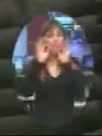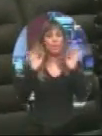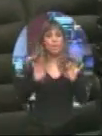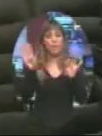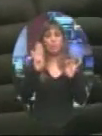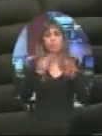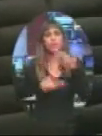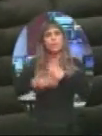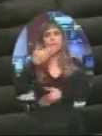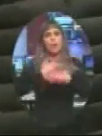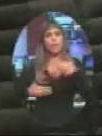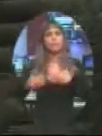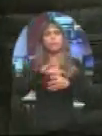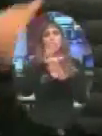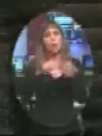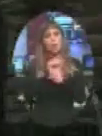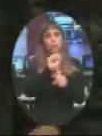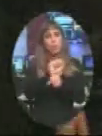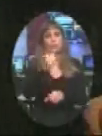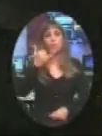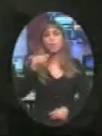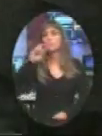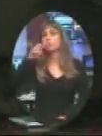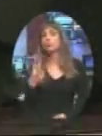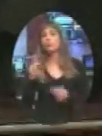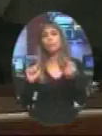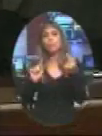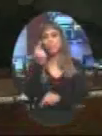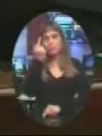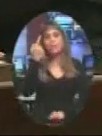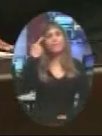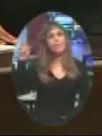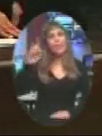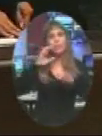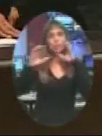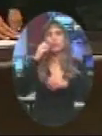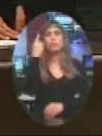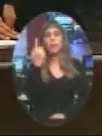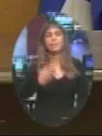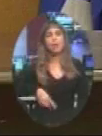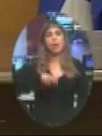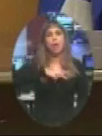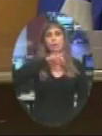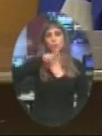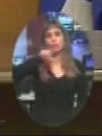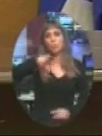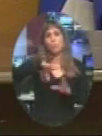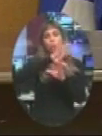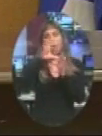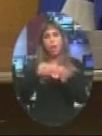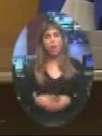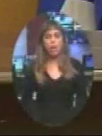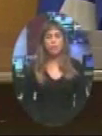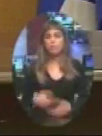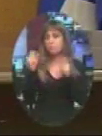עניינית לטענות, היום שוב עלתה וצצה הגרסה כי התקשורת היא שעומדת מאחורי האשמות. אין פלא שאותם